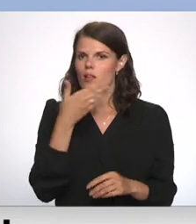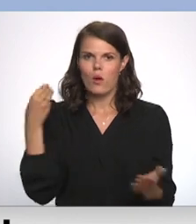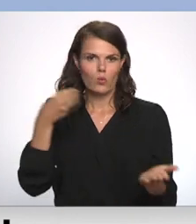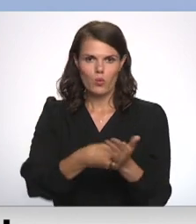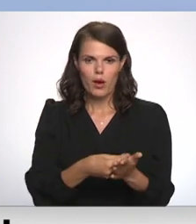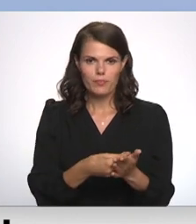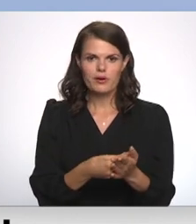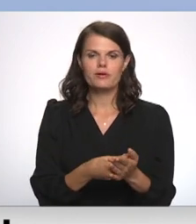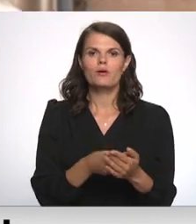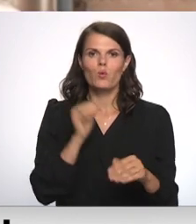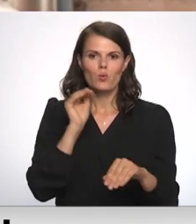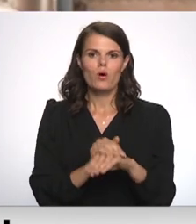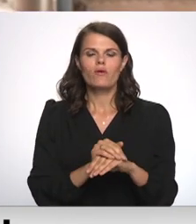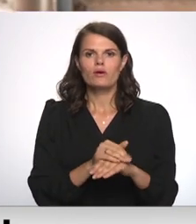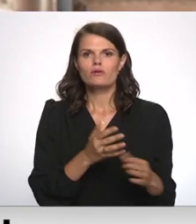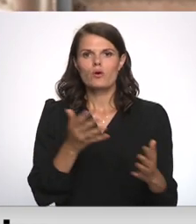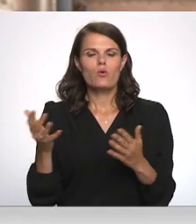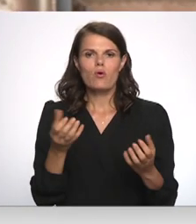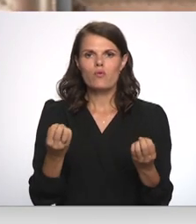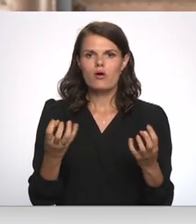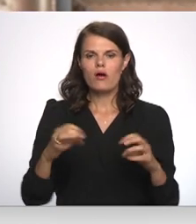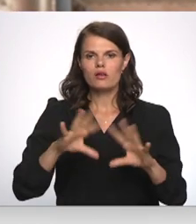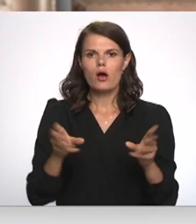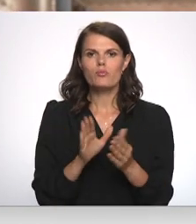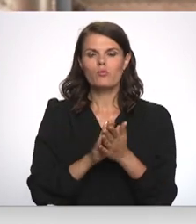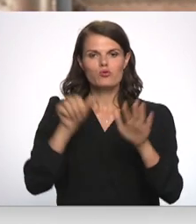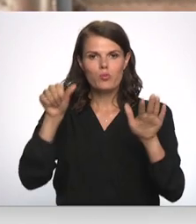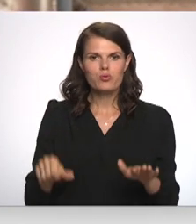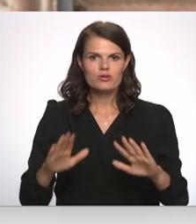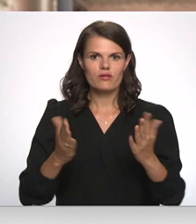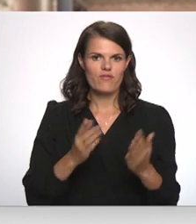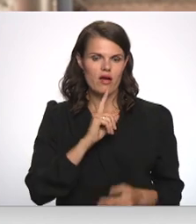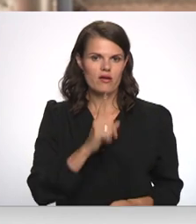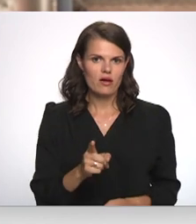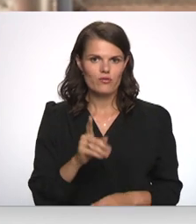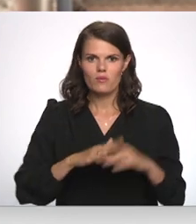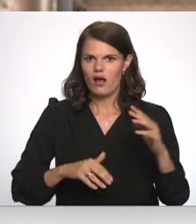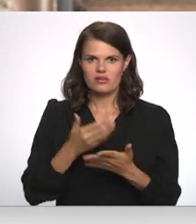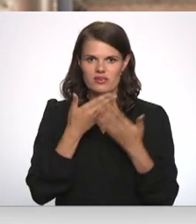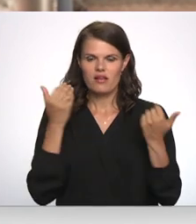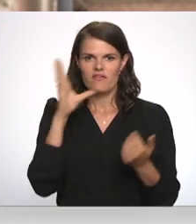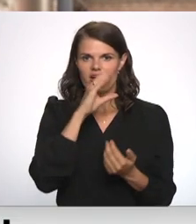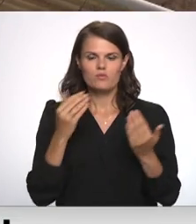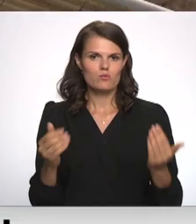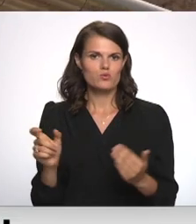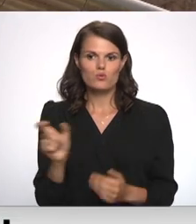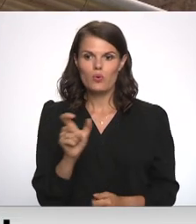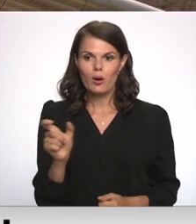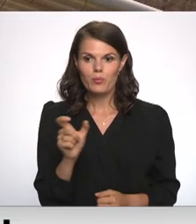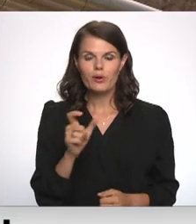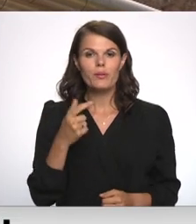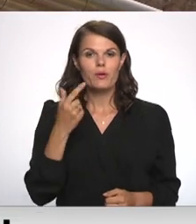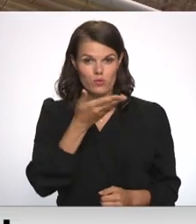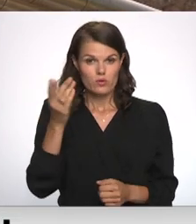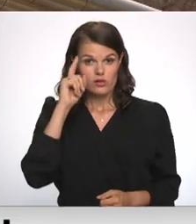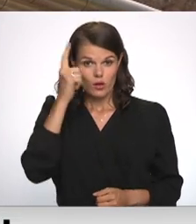iegādāta. Nofiksēt kaut kādu gāzes apjomu mūsu pusgadu vai gadu praktiski nav iespējams šobrīd. Jā. Jūs